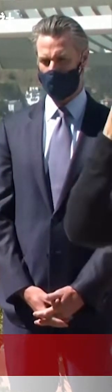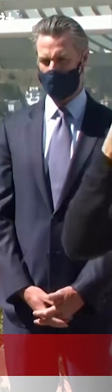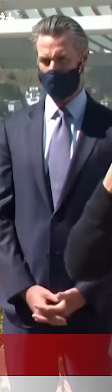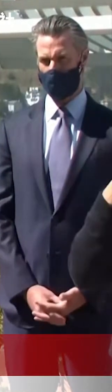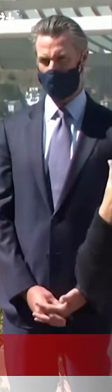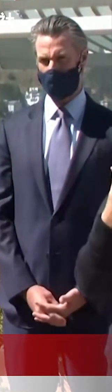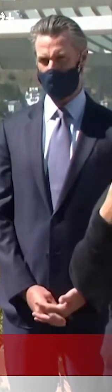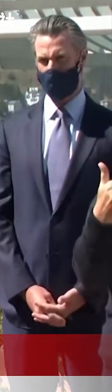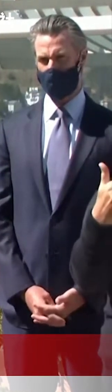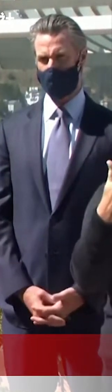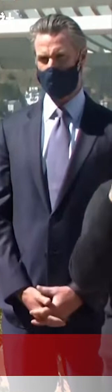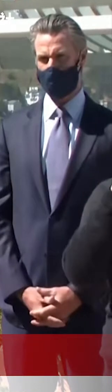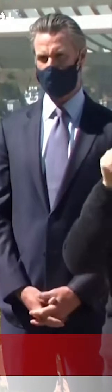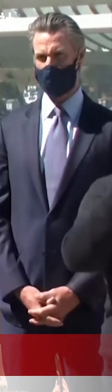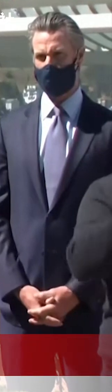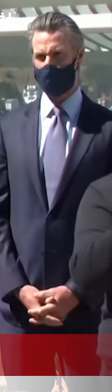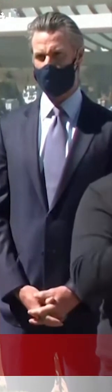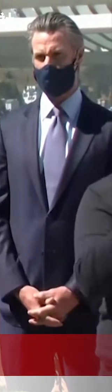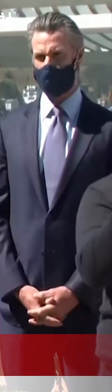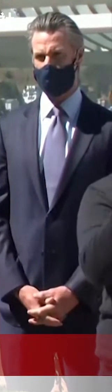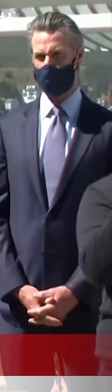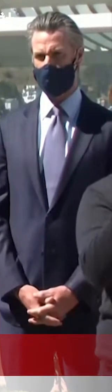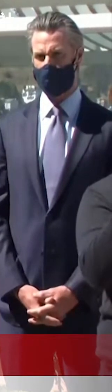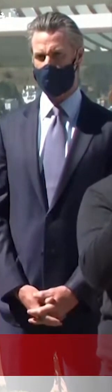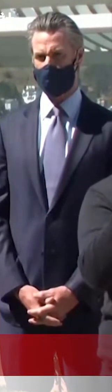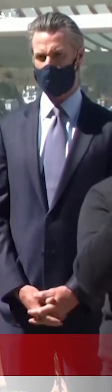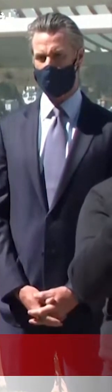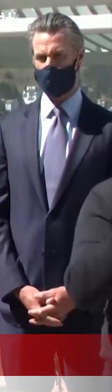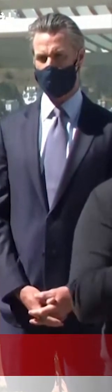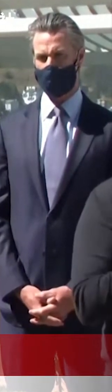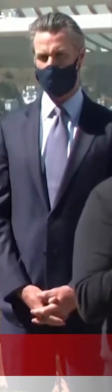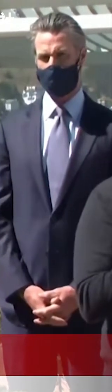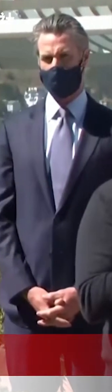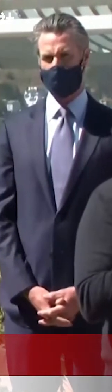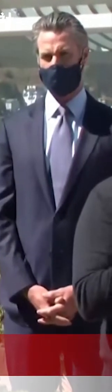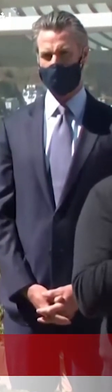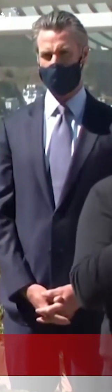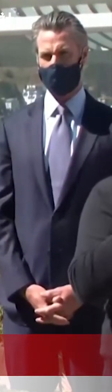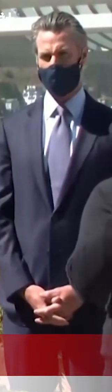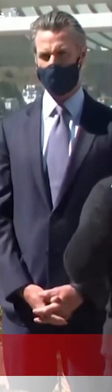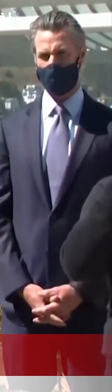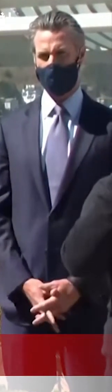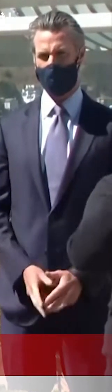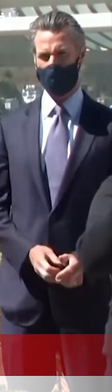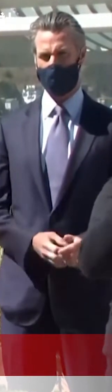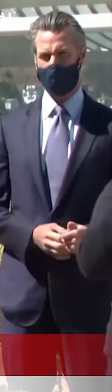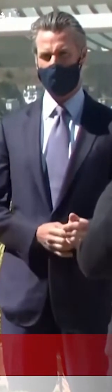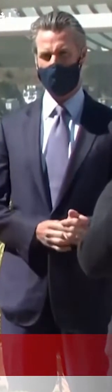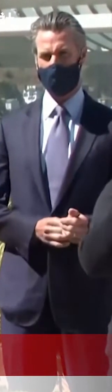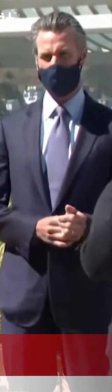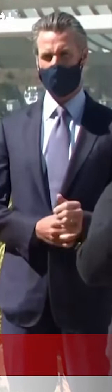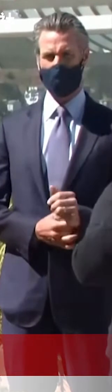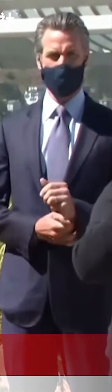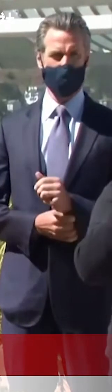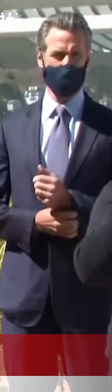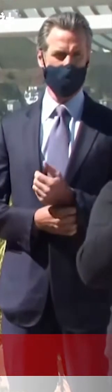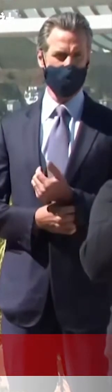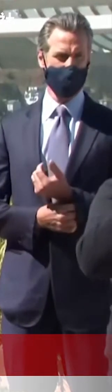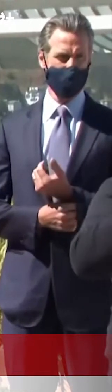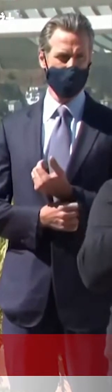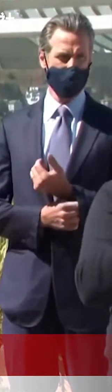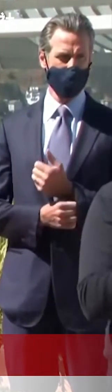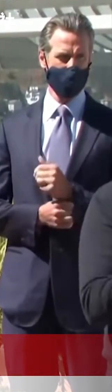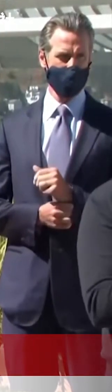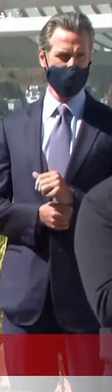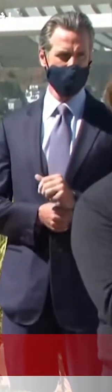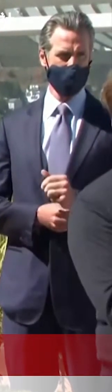说，这一裁决令人失望，而裁决背后的理由包括将攻击性武器等同于瑞士军刀，